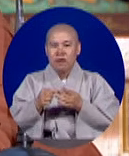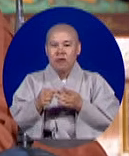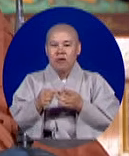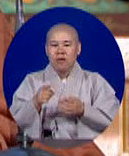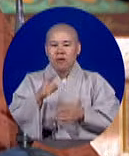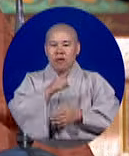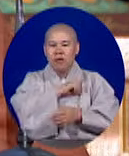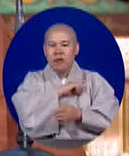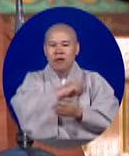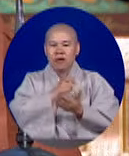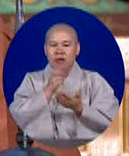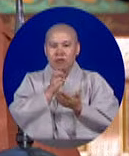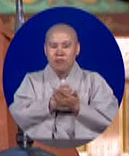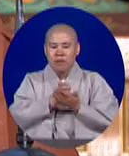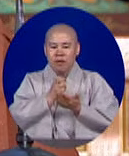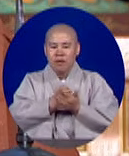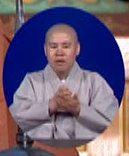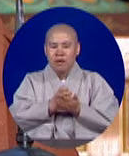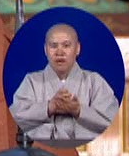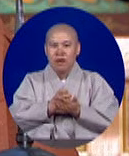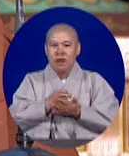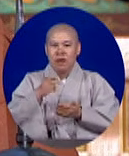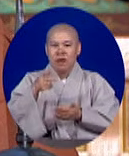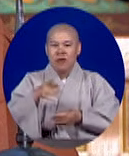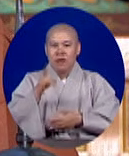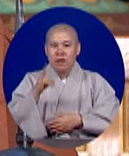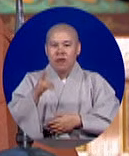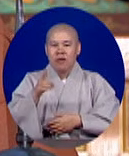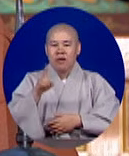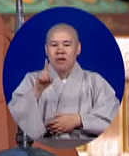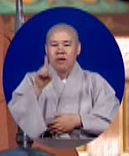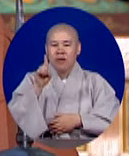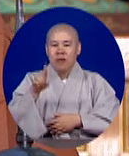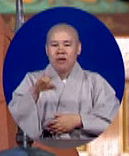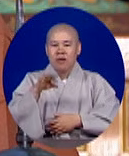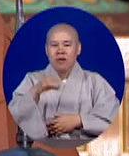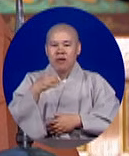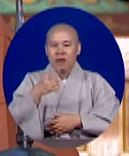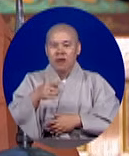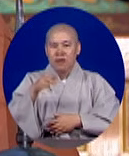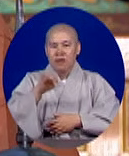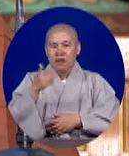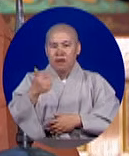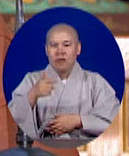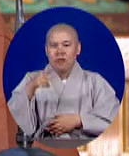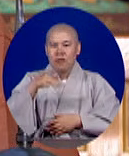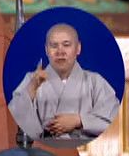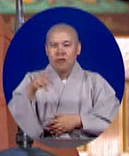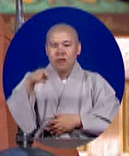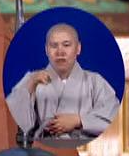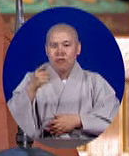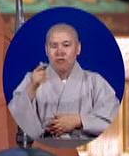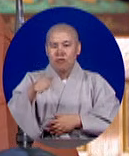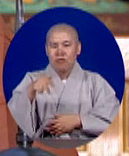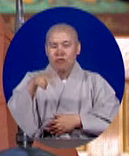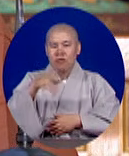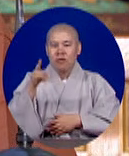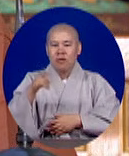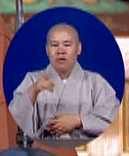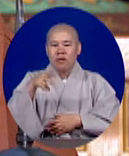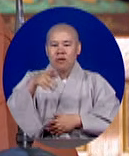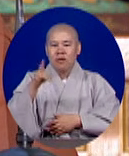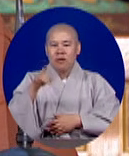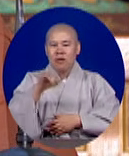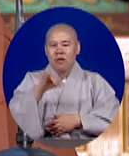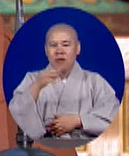법이다. 불교에서 제일이라는 말을 써요. 제일의. 진제, 속제, 제일의제,